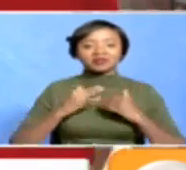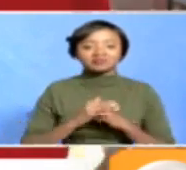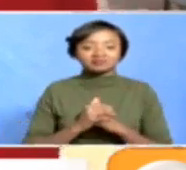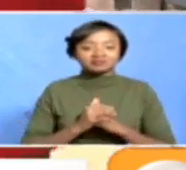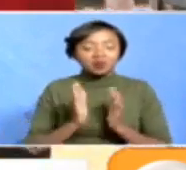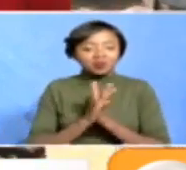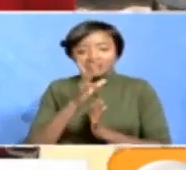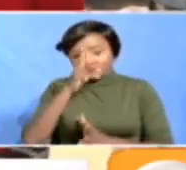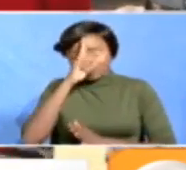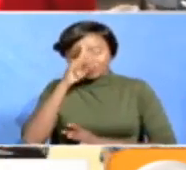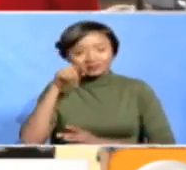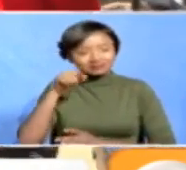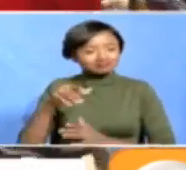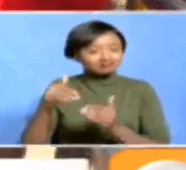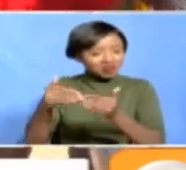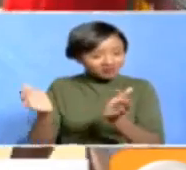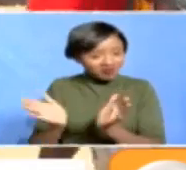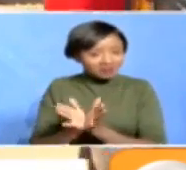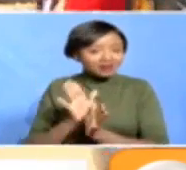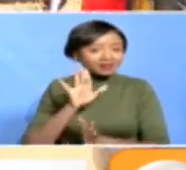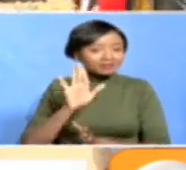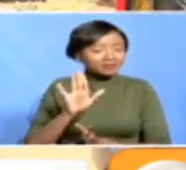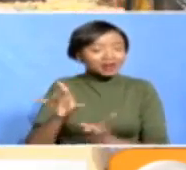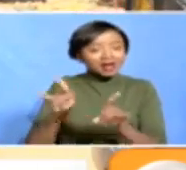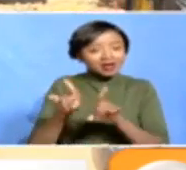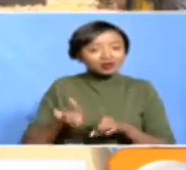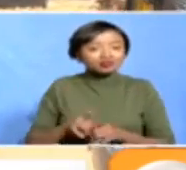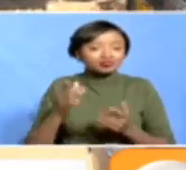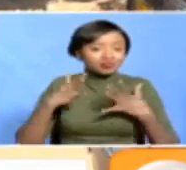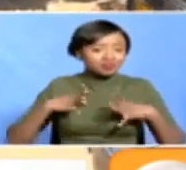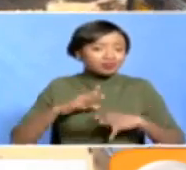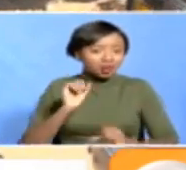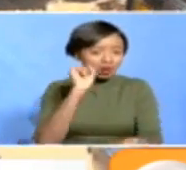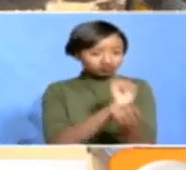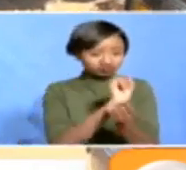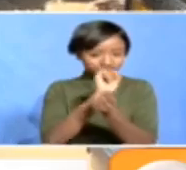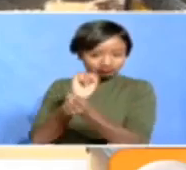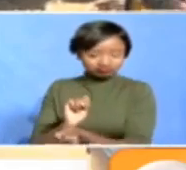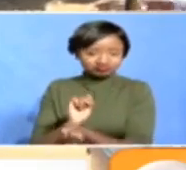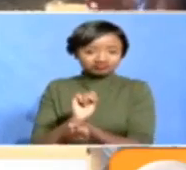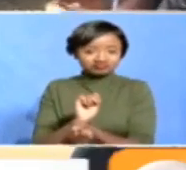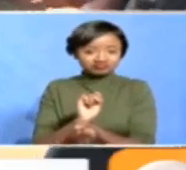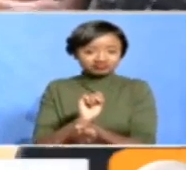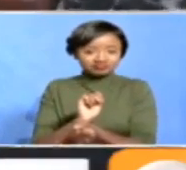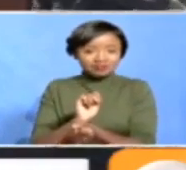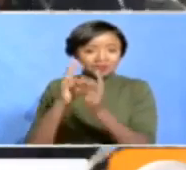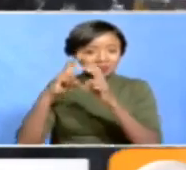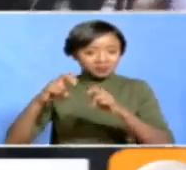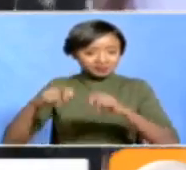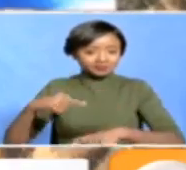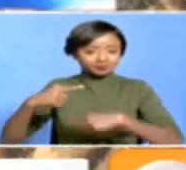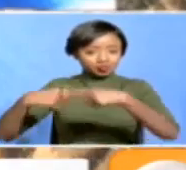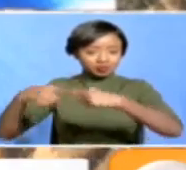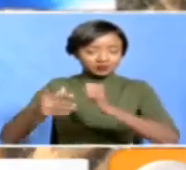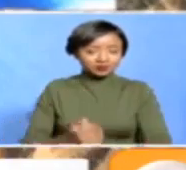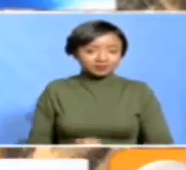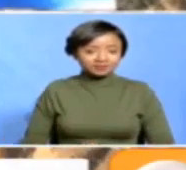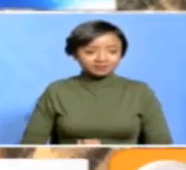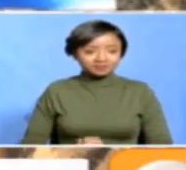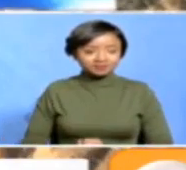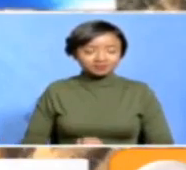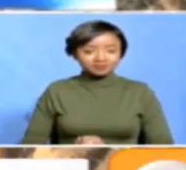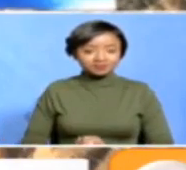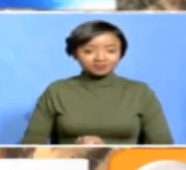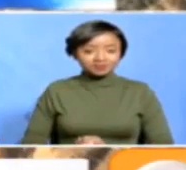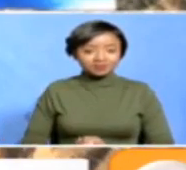Kufikia sasa, Ocheng pamoja na bawabu wa nyumba ya Odira wanazuiliwa na maafisa wa polisi huku uchunguzi ukiendelea. Huku mwili wa Odira